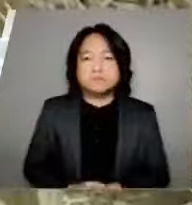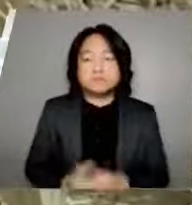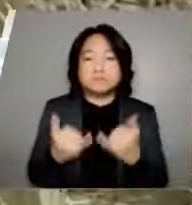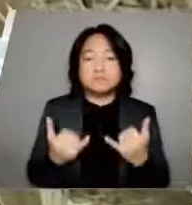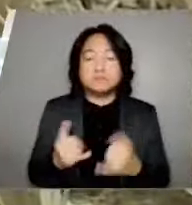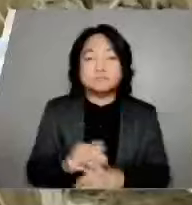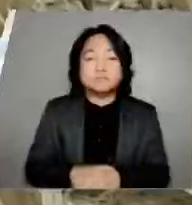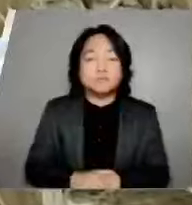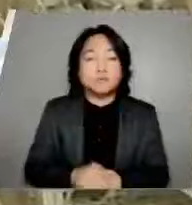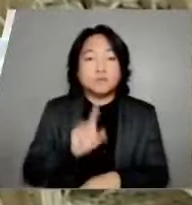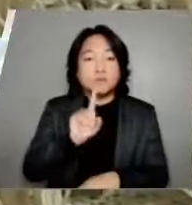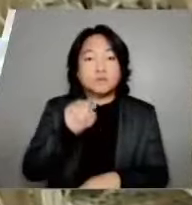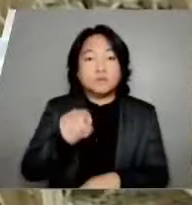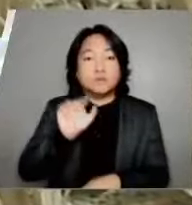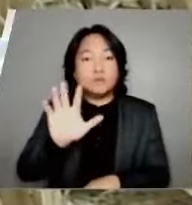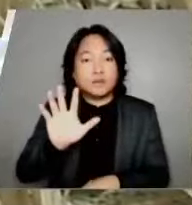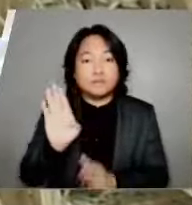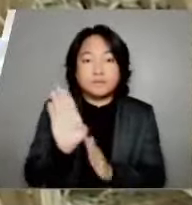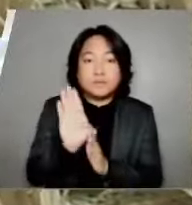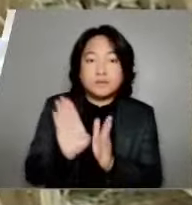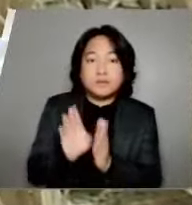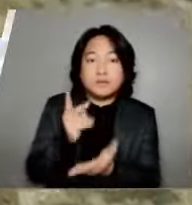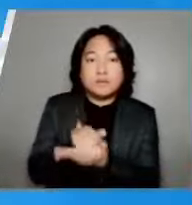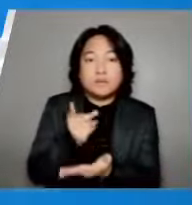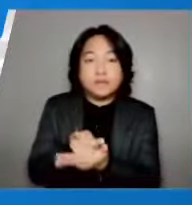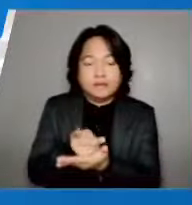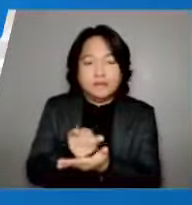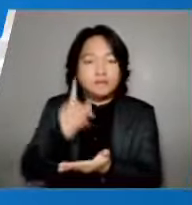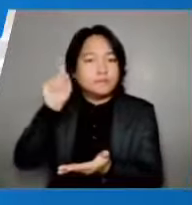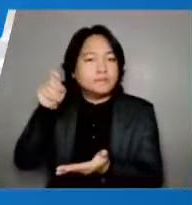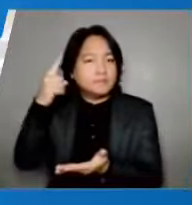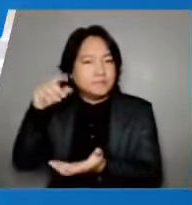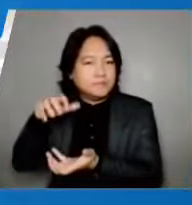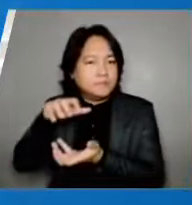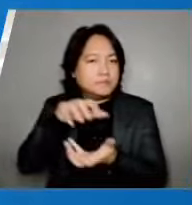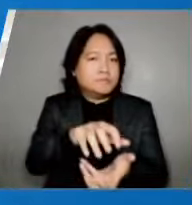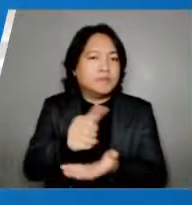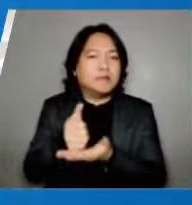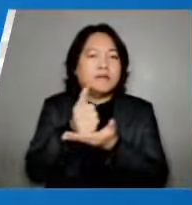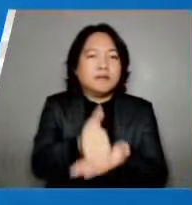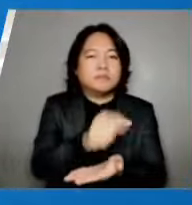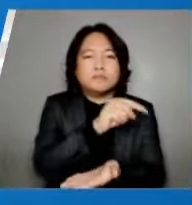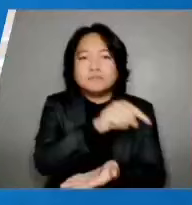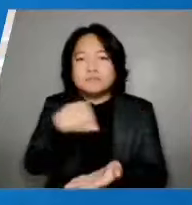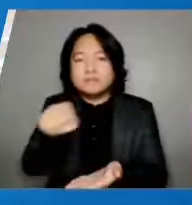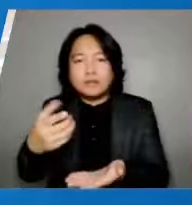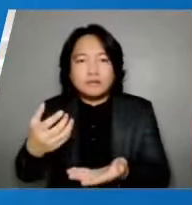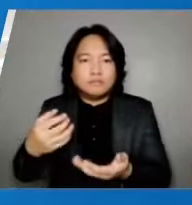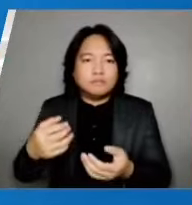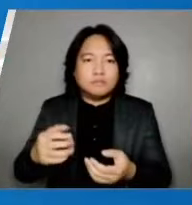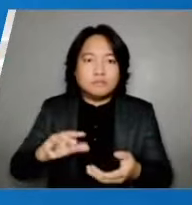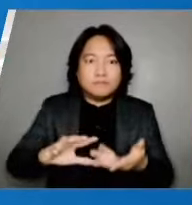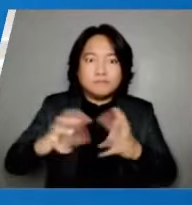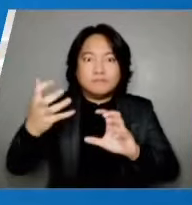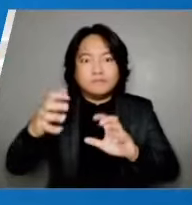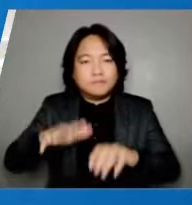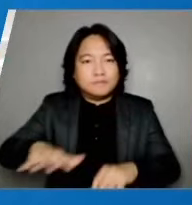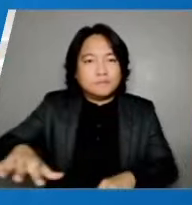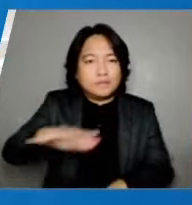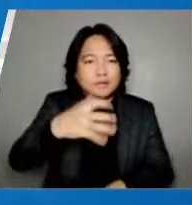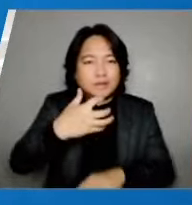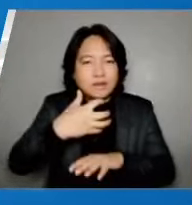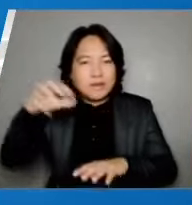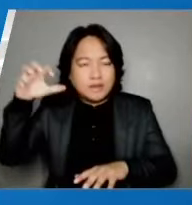ang naitulong ng national government sa mga apektadong lugar. Posible ring madagdagan ang mga apektadong probinsya. Sa projection ng